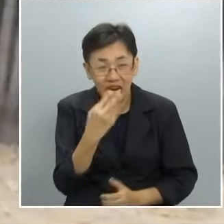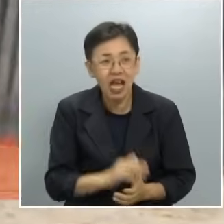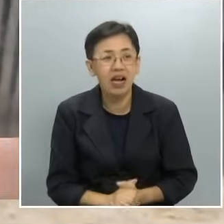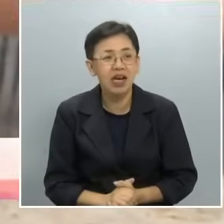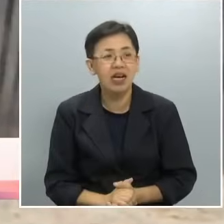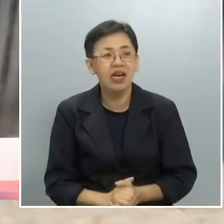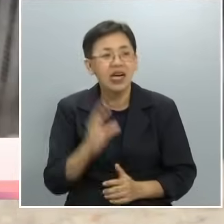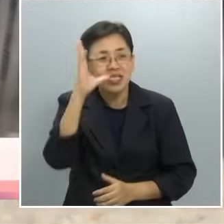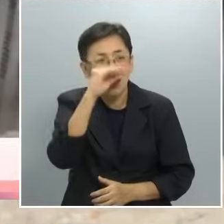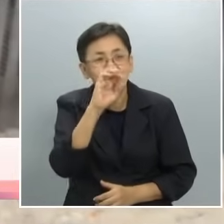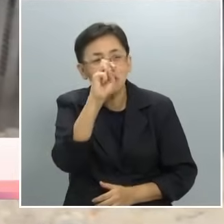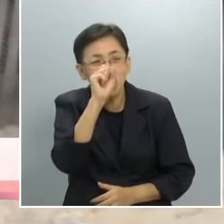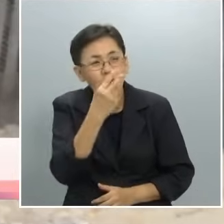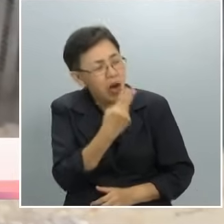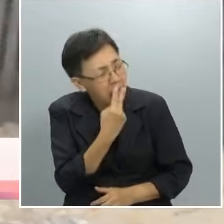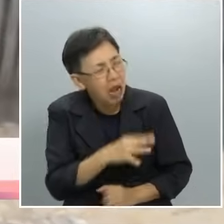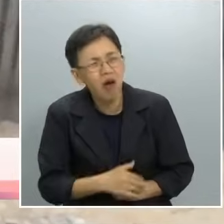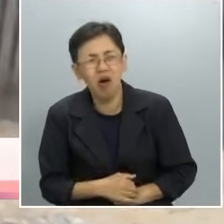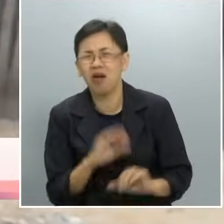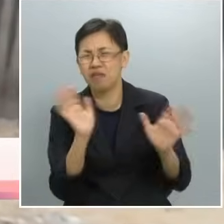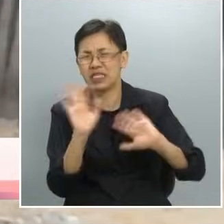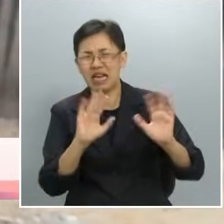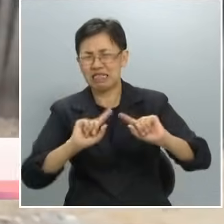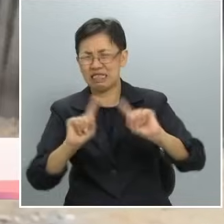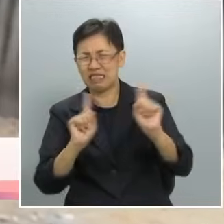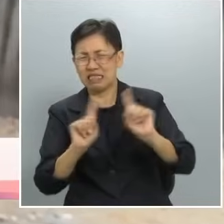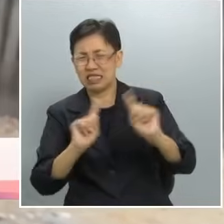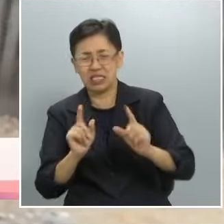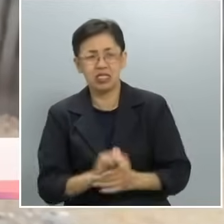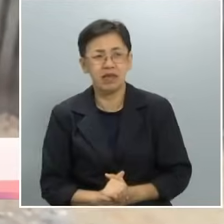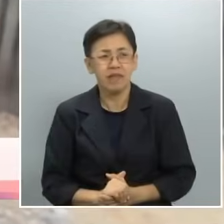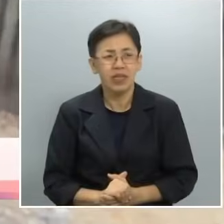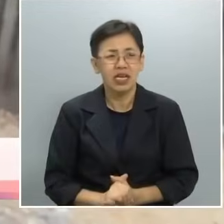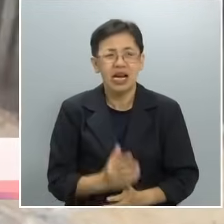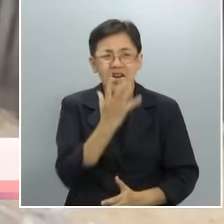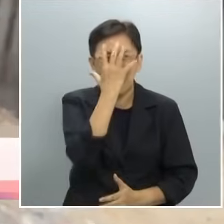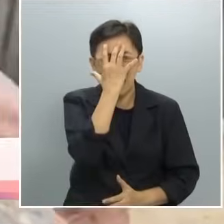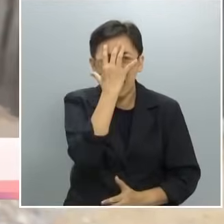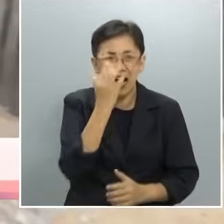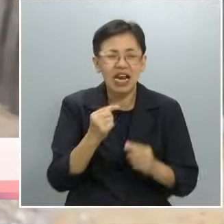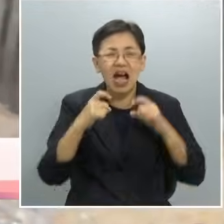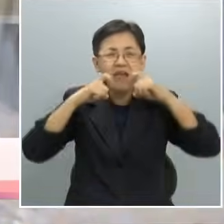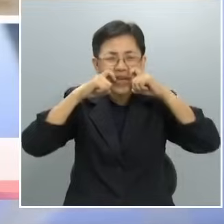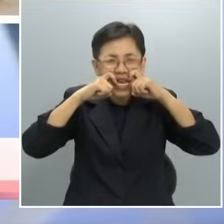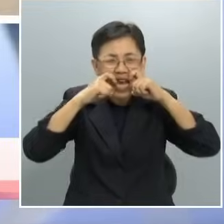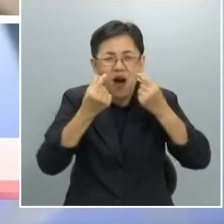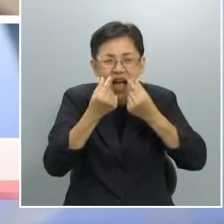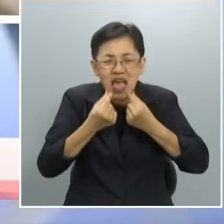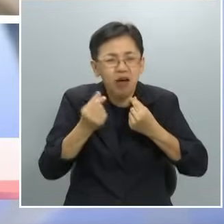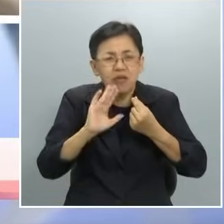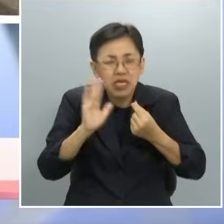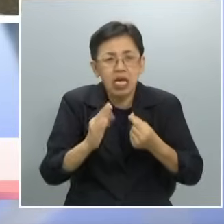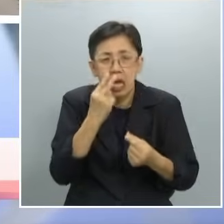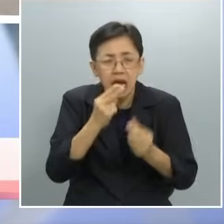เมื่อคืนเดียวมาลองเนี่ยมันก็ไม่ใช่มันห่างไกลกันมากไม่ใช่ว่าเป็นหน้ากากก็เหมือนไฟมีเขี้ยวที่เห็นนี่มันเป็นคนธรรมด